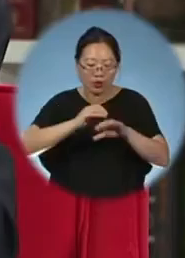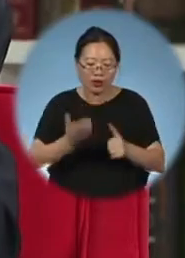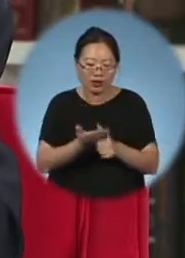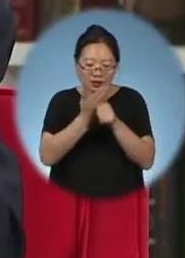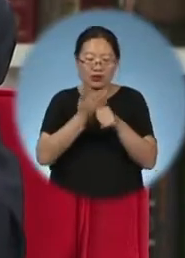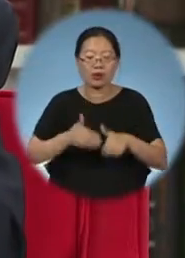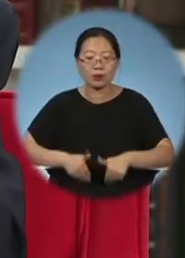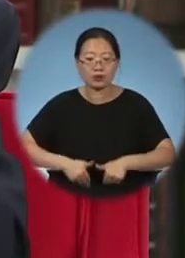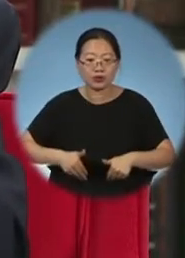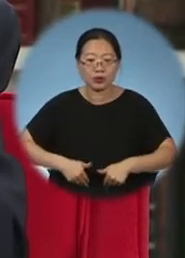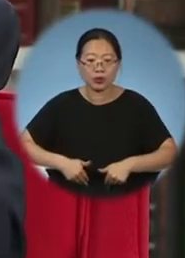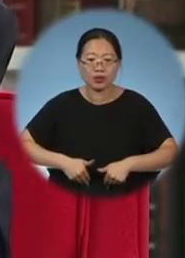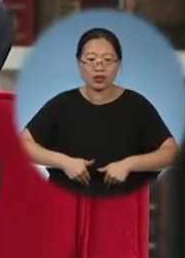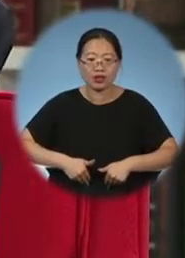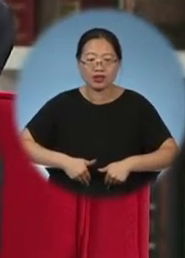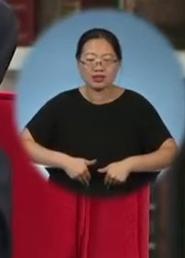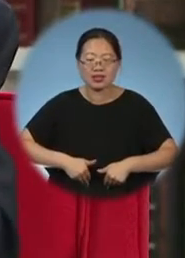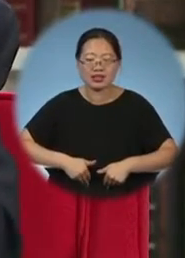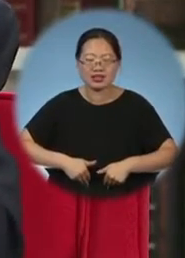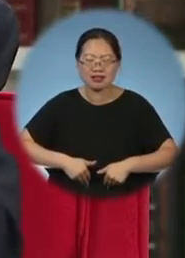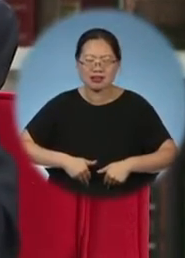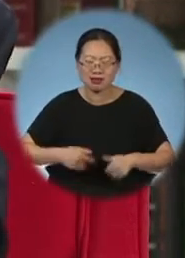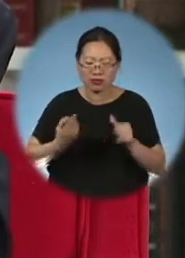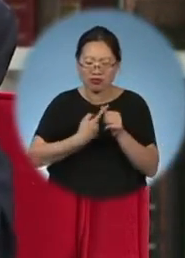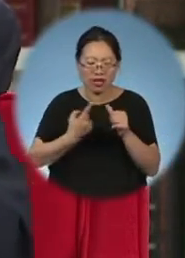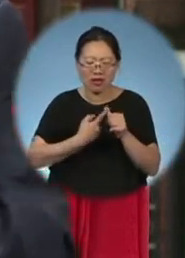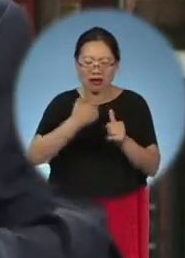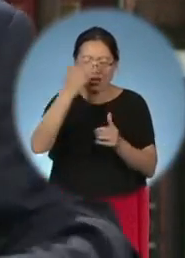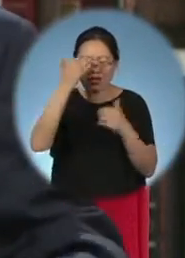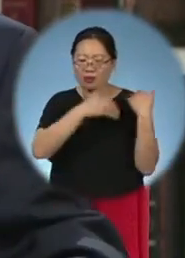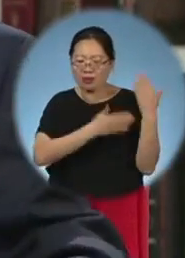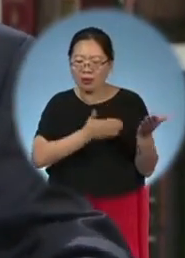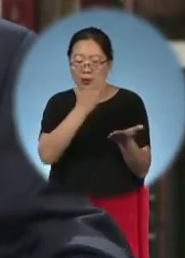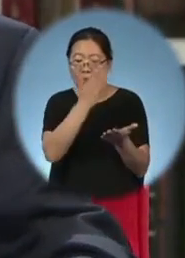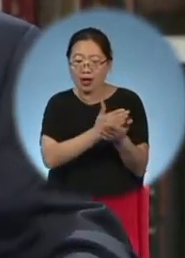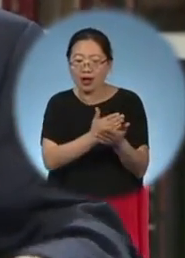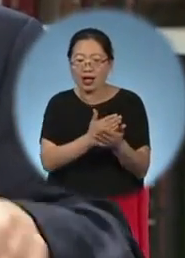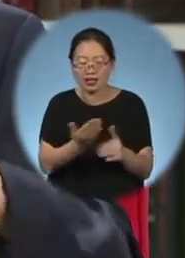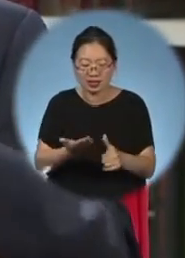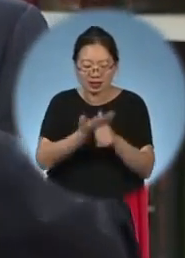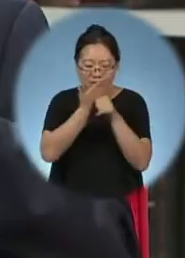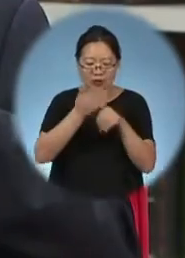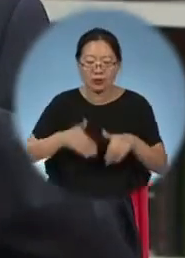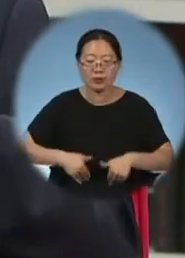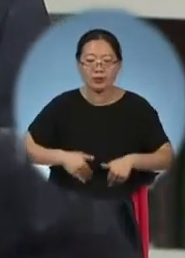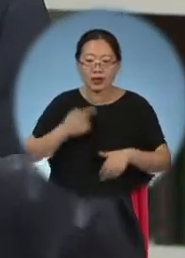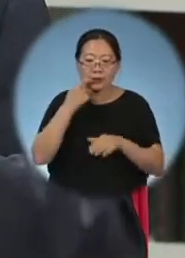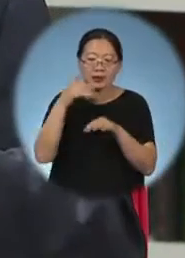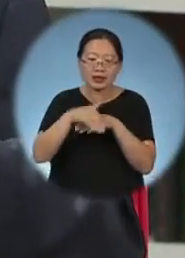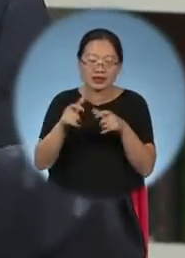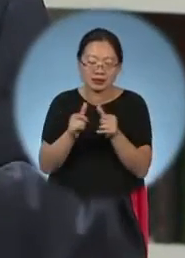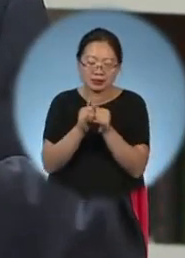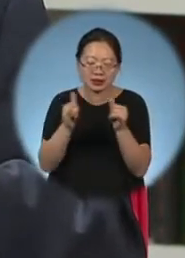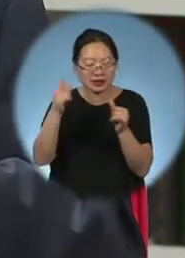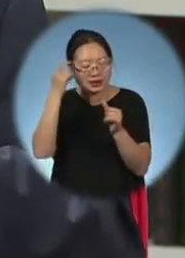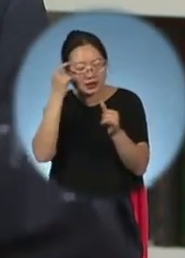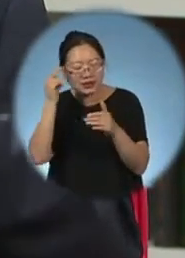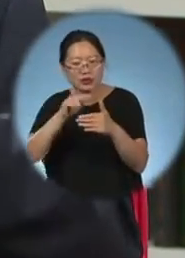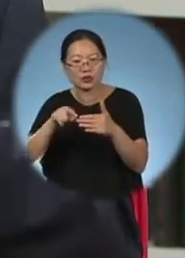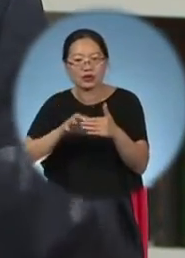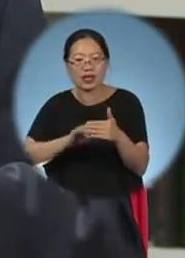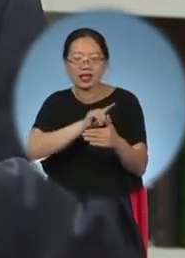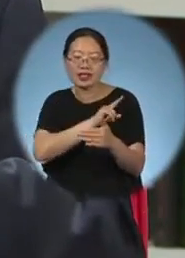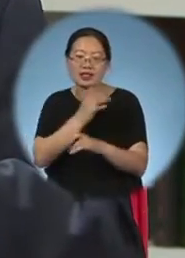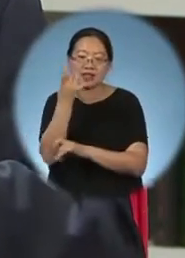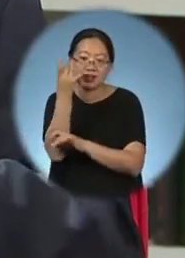길러야 됩니다. 네, 예. 네. 그 쌍소리하게 이렇게 두지 말고 길러야 되는 거예요. 그래서 그 민주시민의 의식 중에서